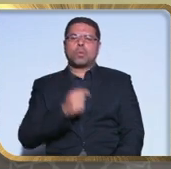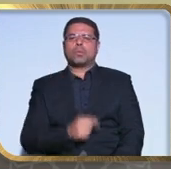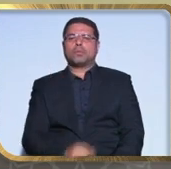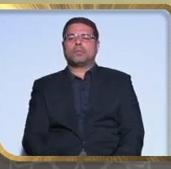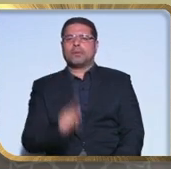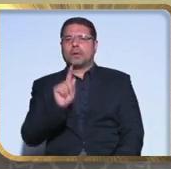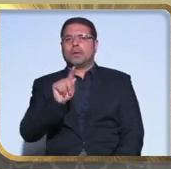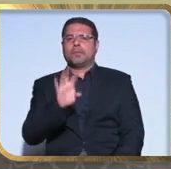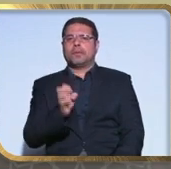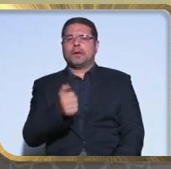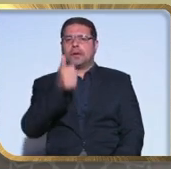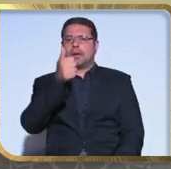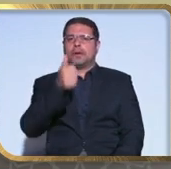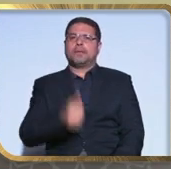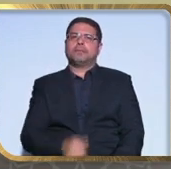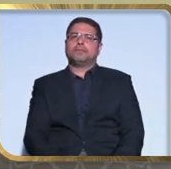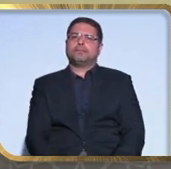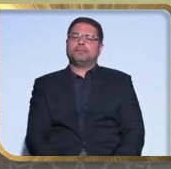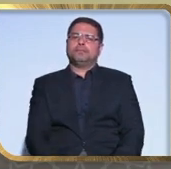يسمعون